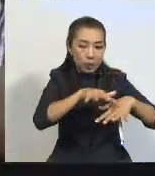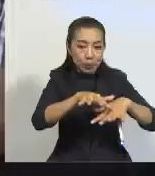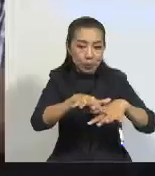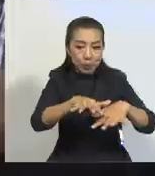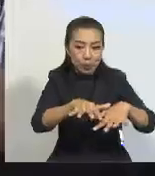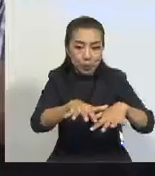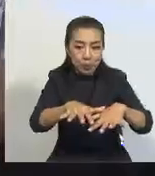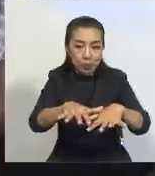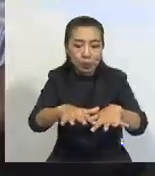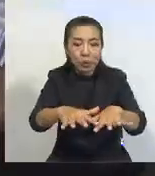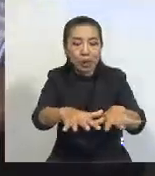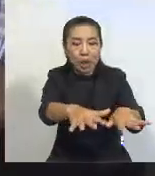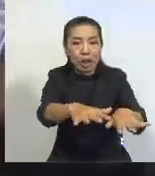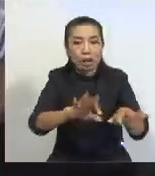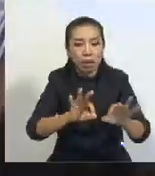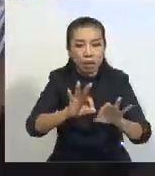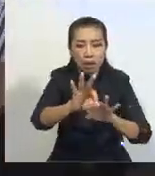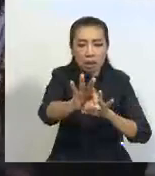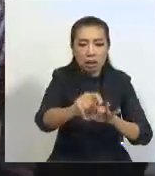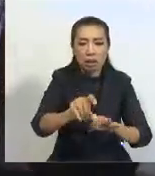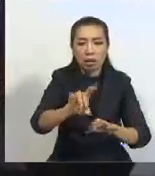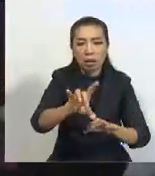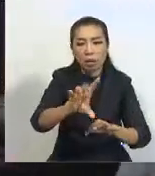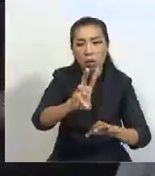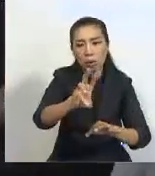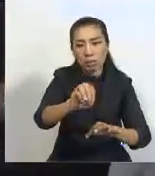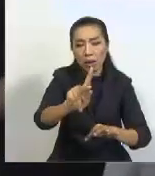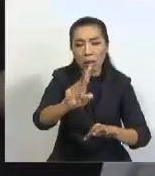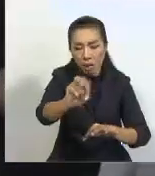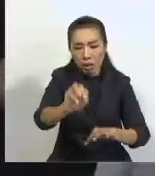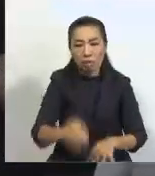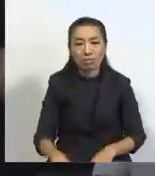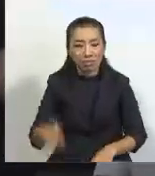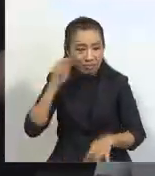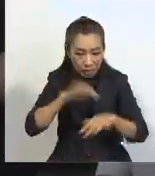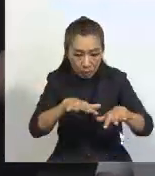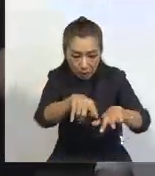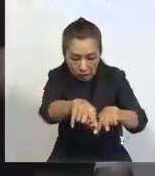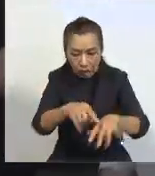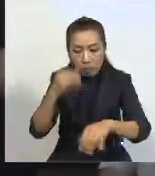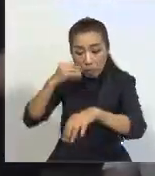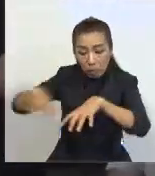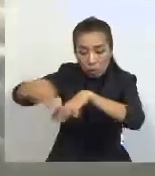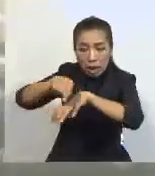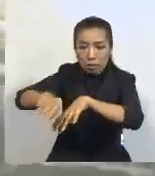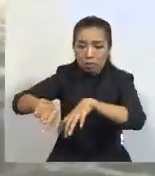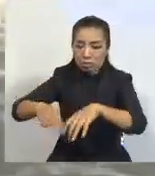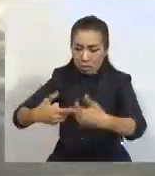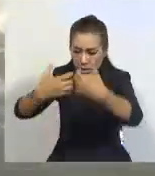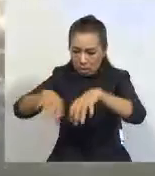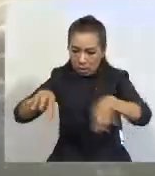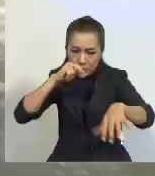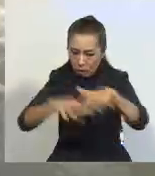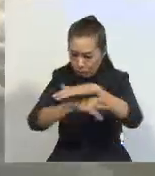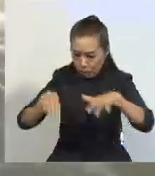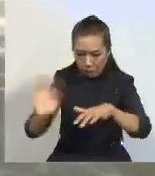ปยังอ่าวลำเชียงไกรรวมระยะทางกว่า160กิโลเมตรก็กำชับกำนันผู้ใหญ่บ้านในพื้นที่ให้ตรวจสอบกันอ